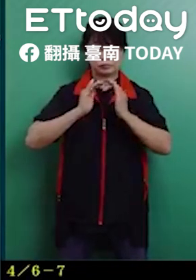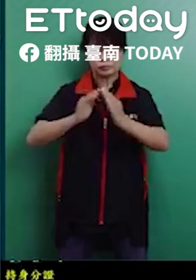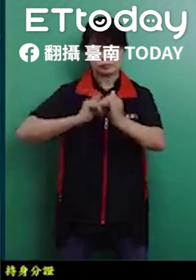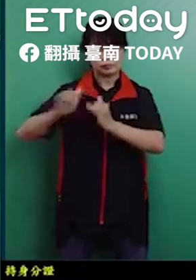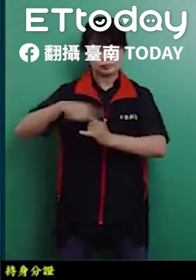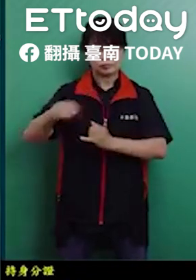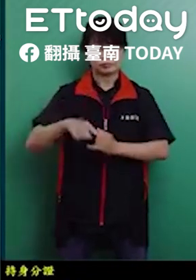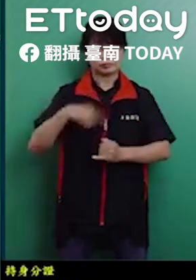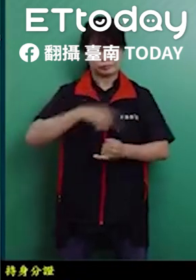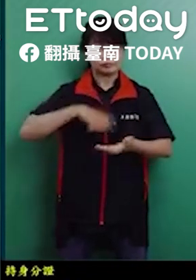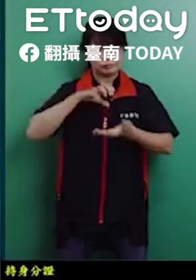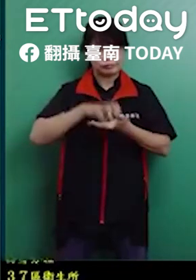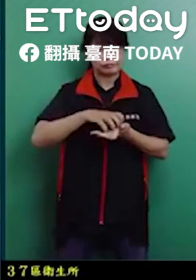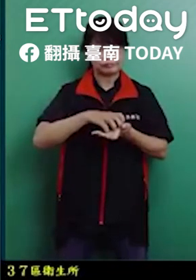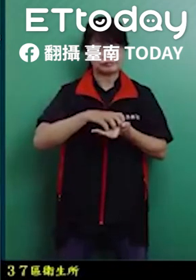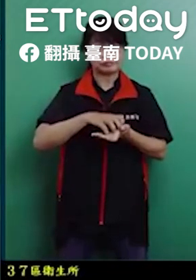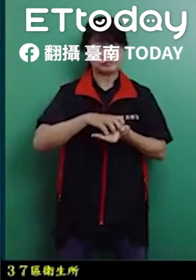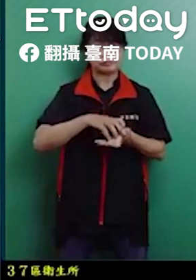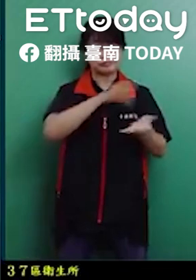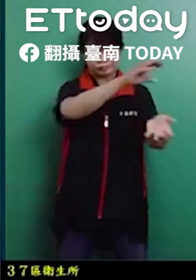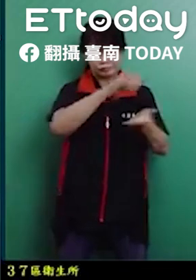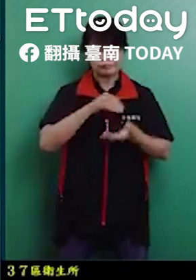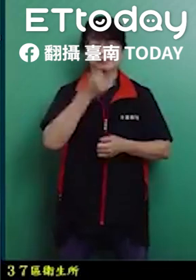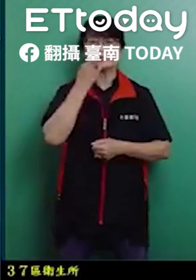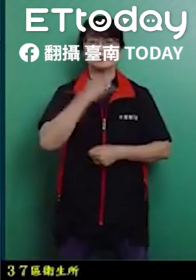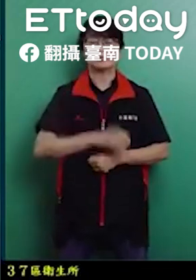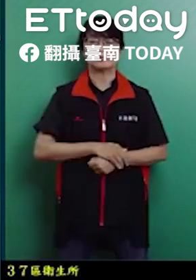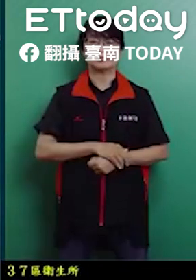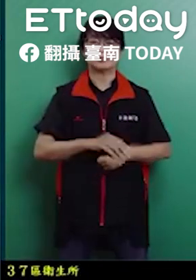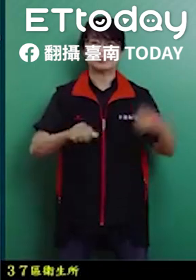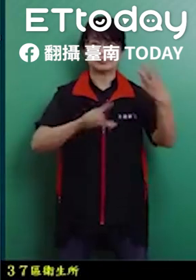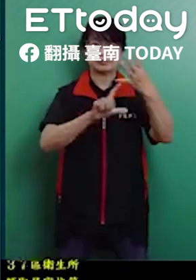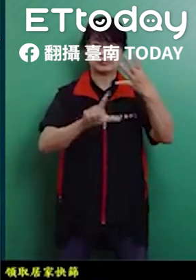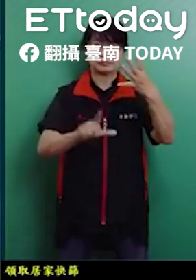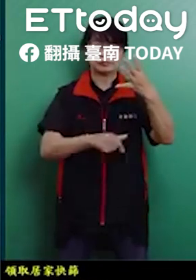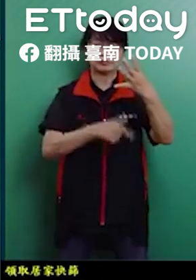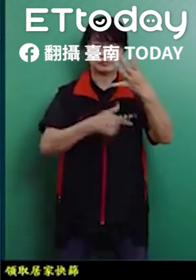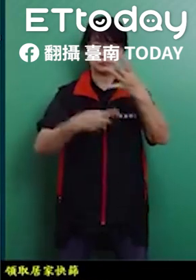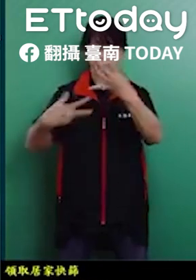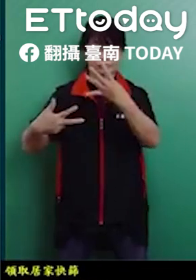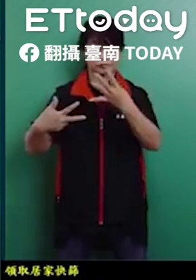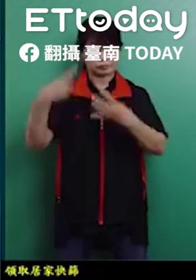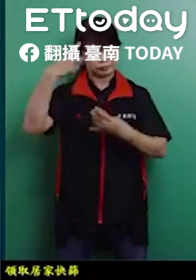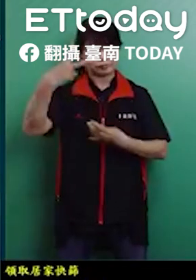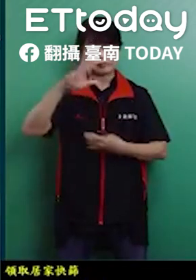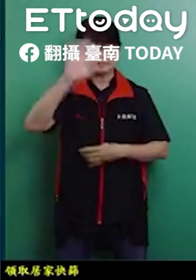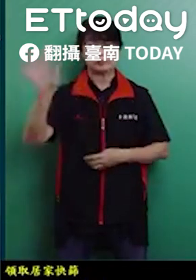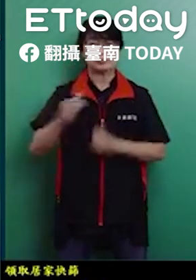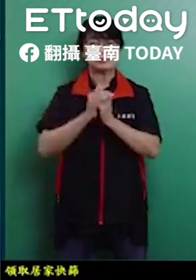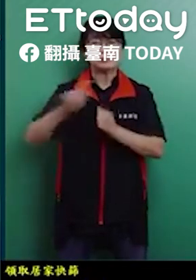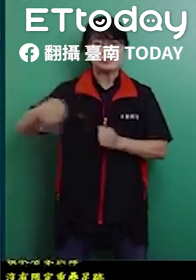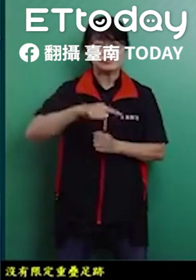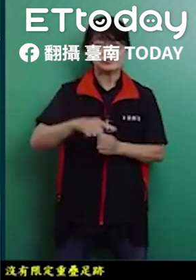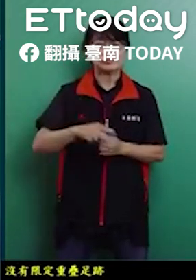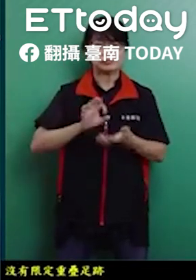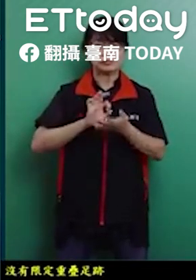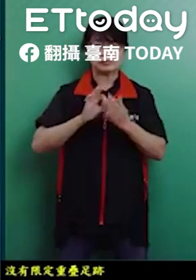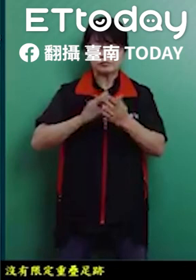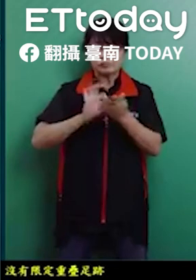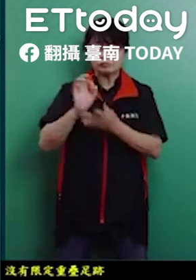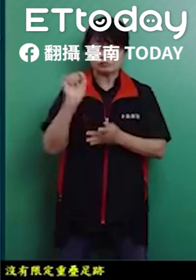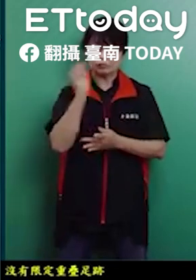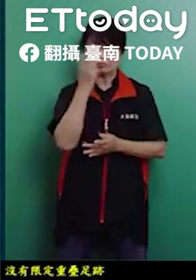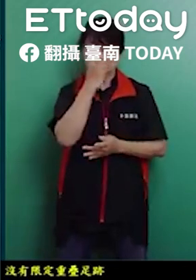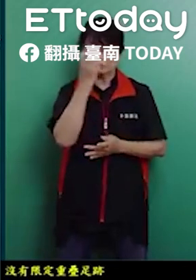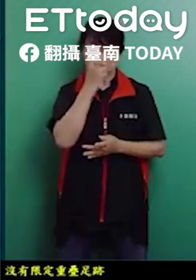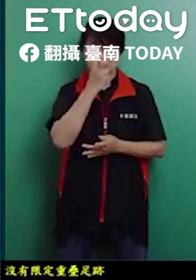以到37区卫生所去领取，在4月6号跟4月7号2天。那但是也请拜托我们的市民，这个居家快筛是要给你筛检的，